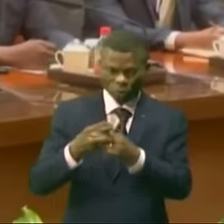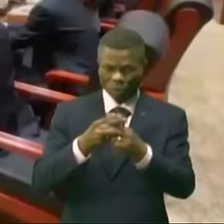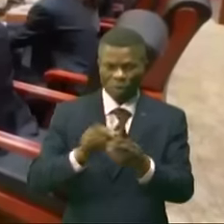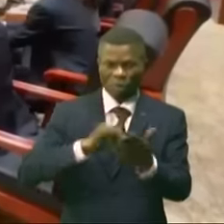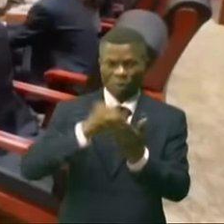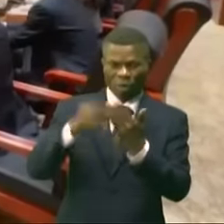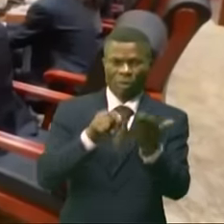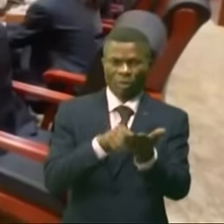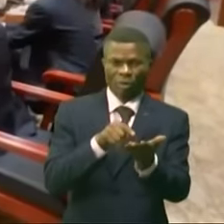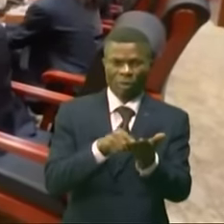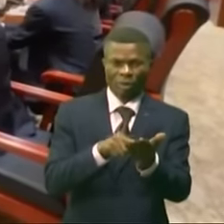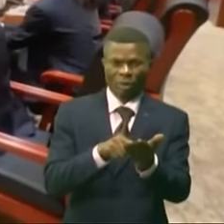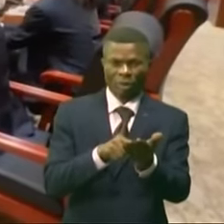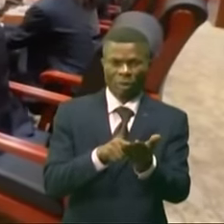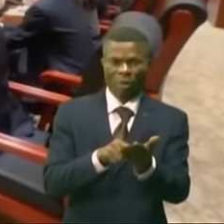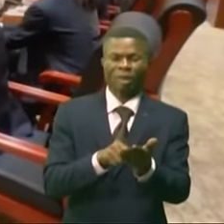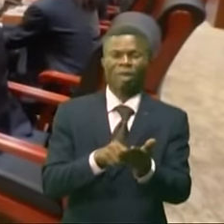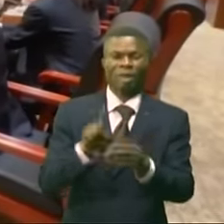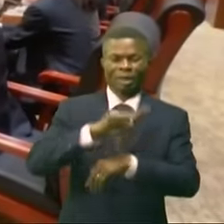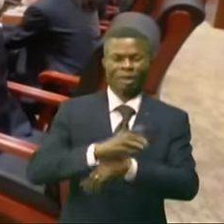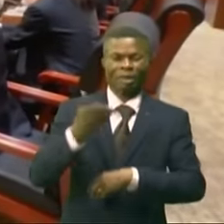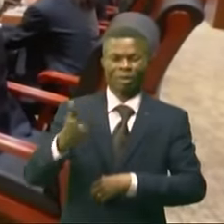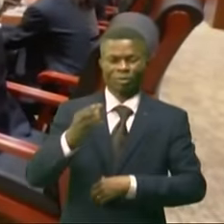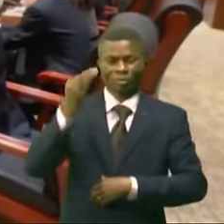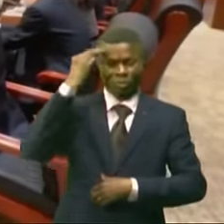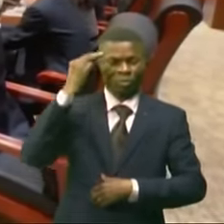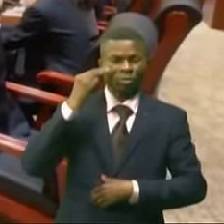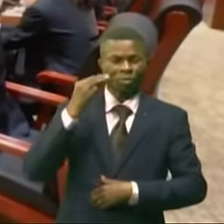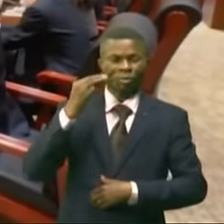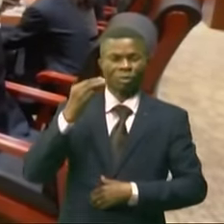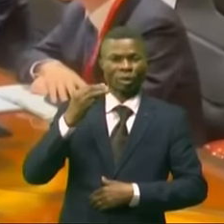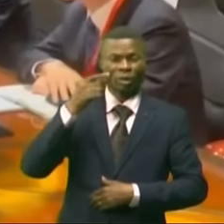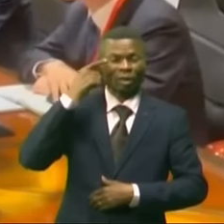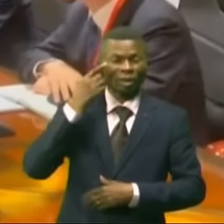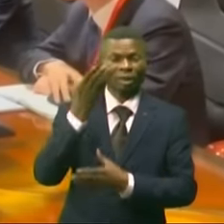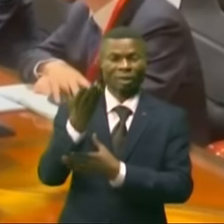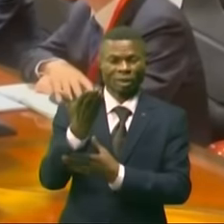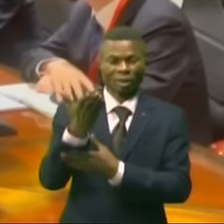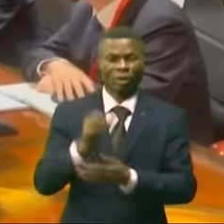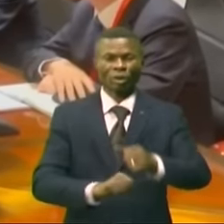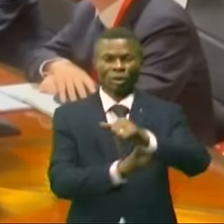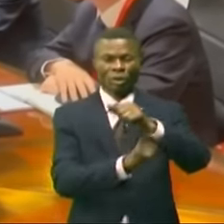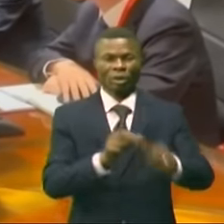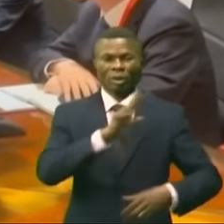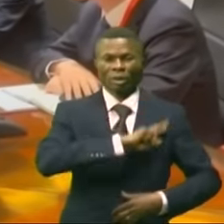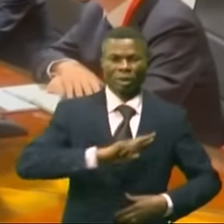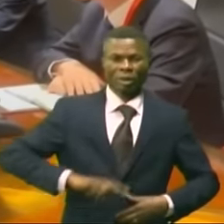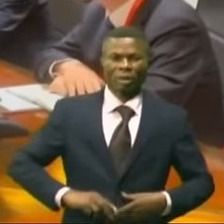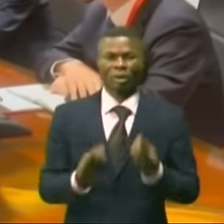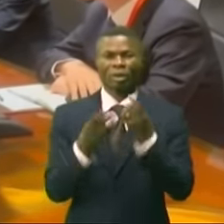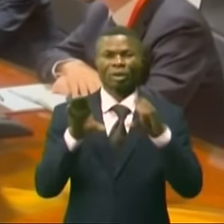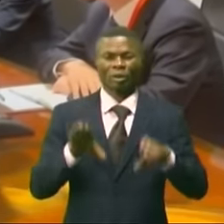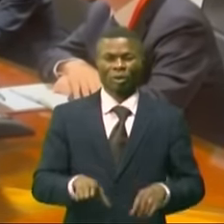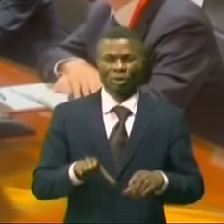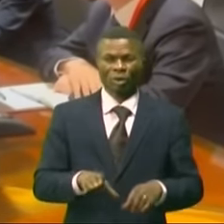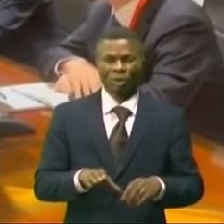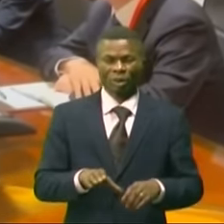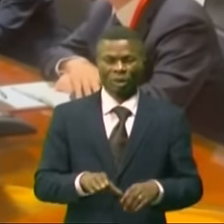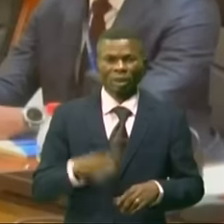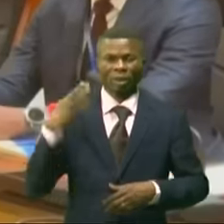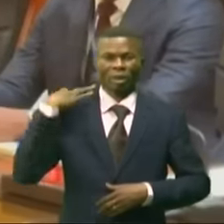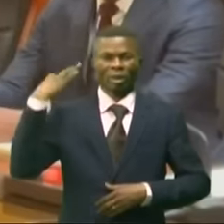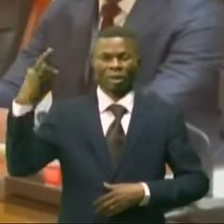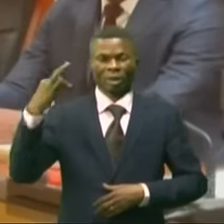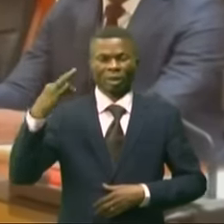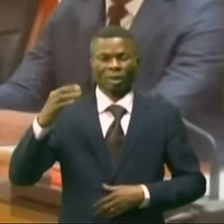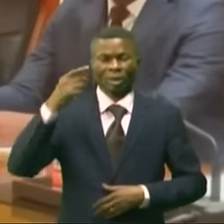projets profitant de cette occasion Yun mingzang a sollicité le soutien de la République démocratique du Congo aux candidatures de la